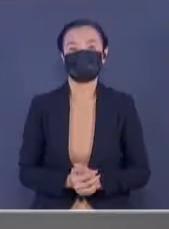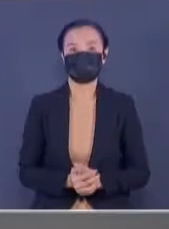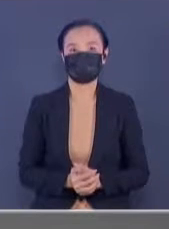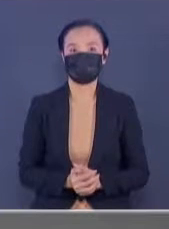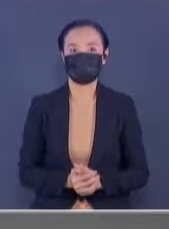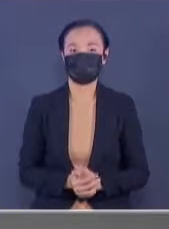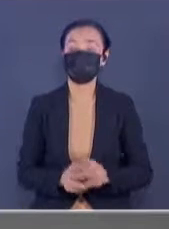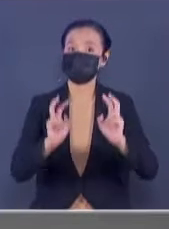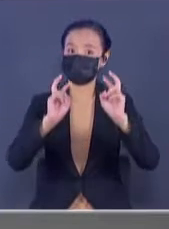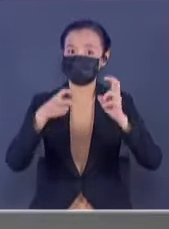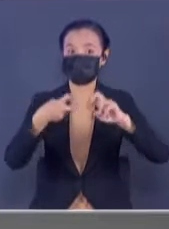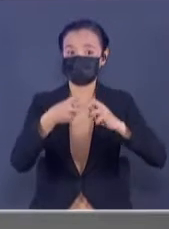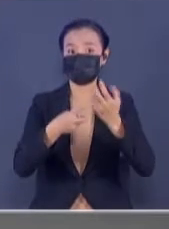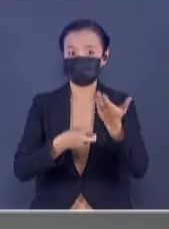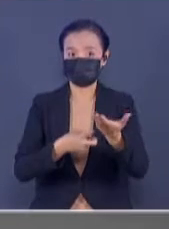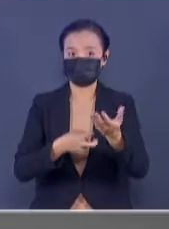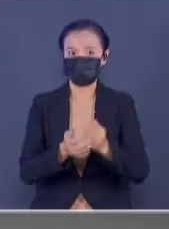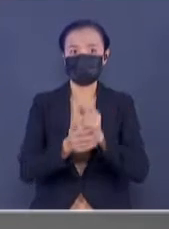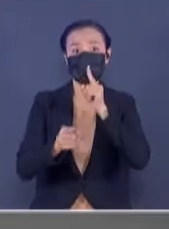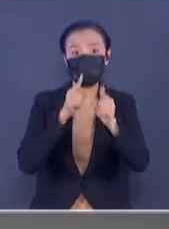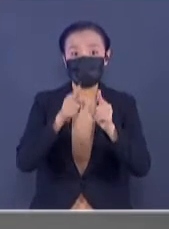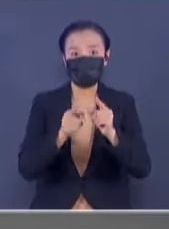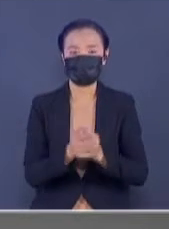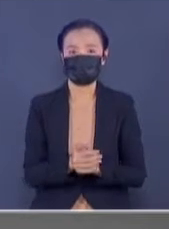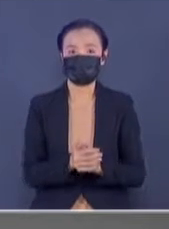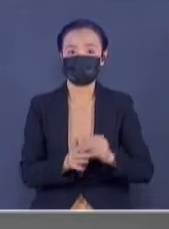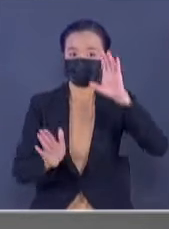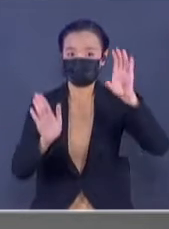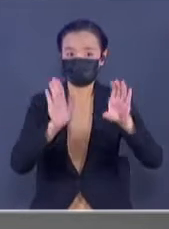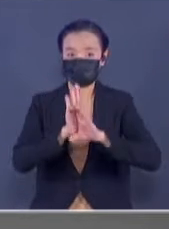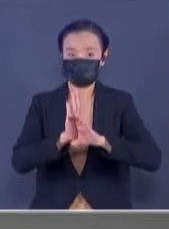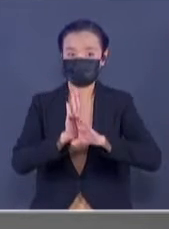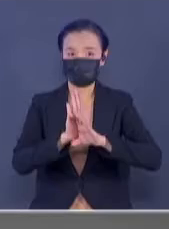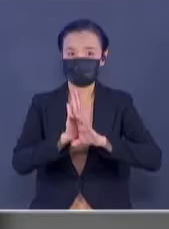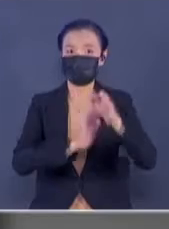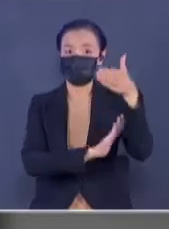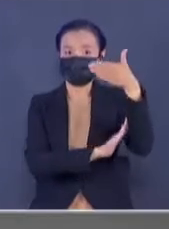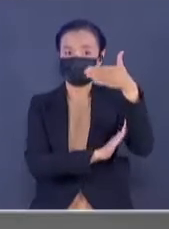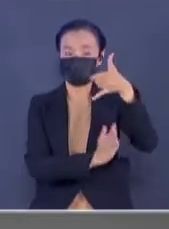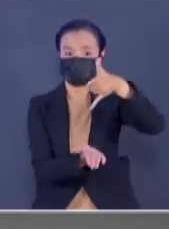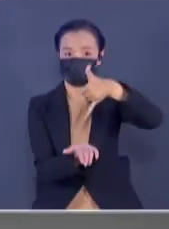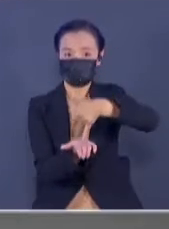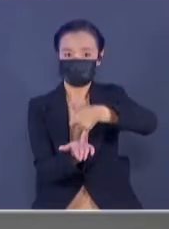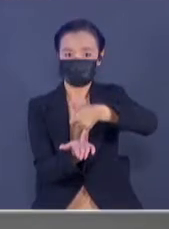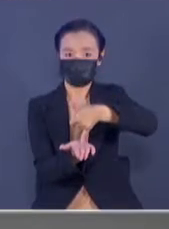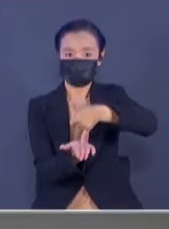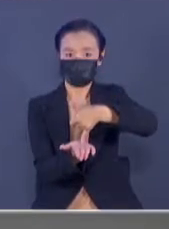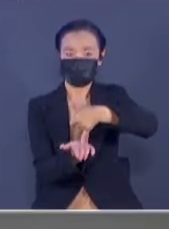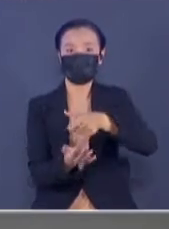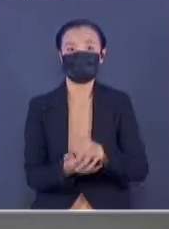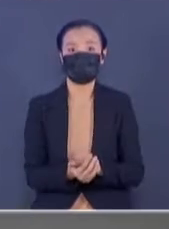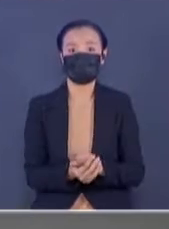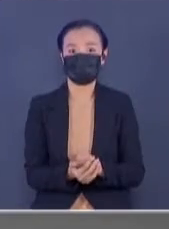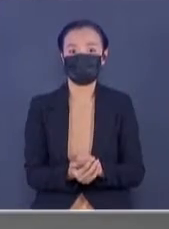์ส่วนประเด็นดราม่าร้อนนะคะกับกระแสวิจารณ์เรื่องภาพโปสเตอร์ที่แอนชิลีเหยียบธงชาติทำให้ทางด้านนายสนธิยาสวัสดี